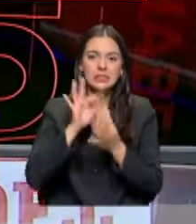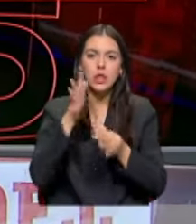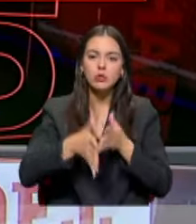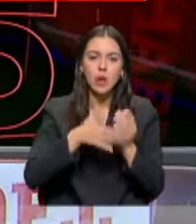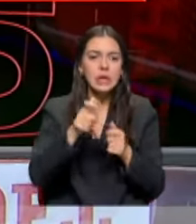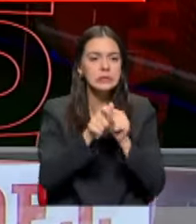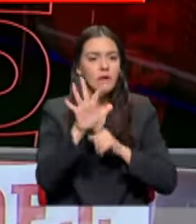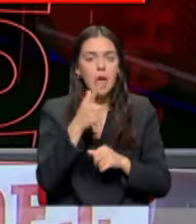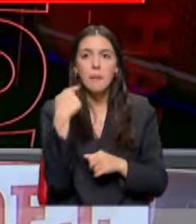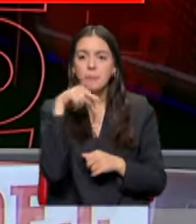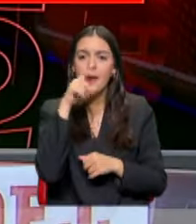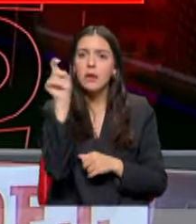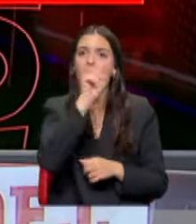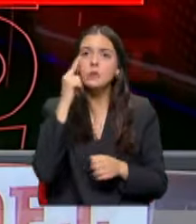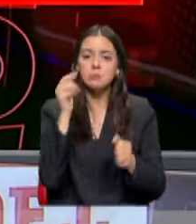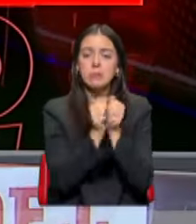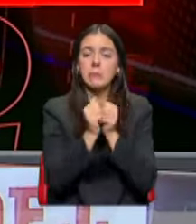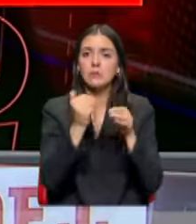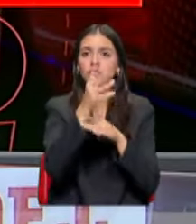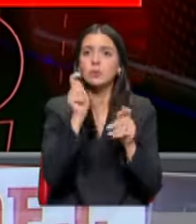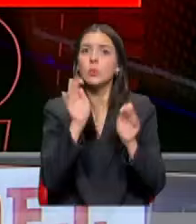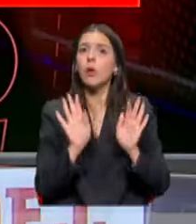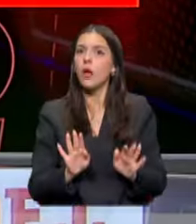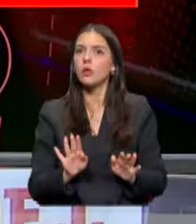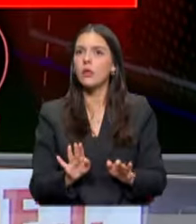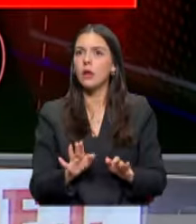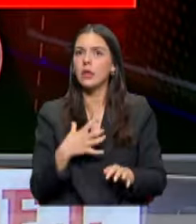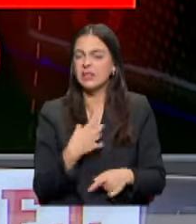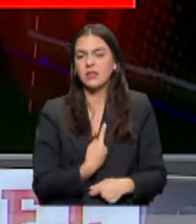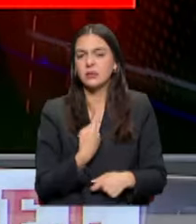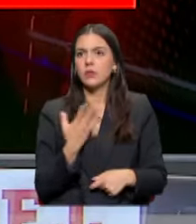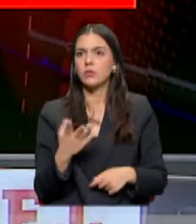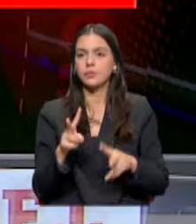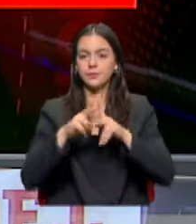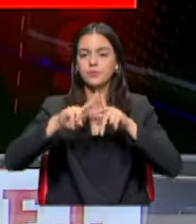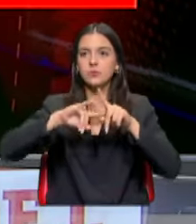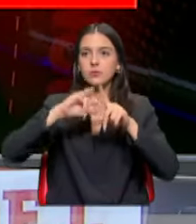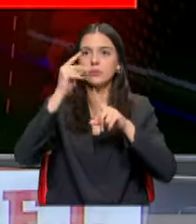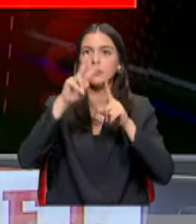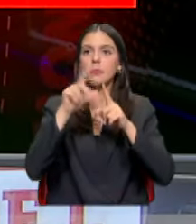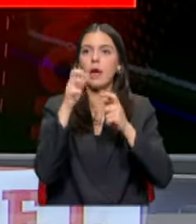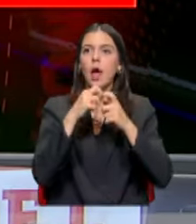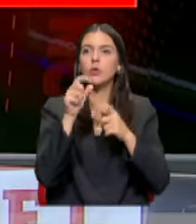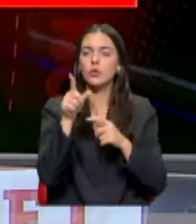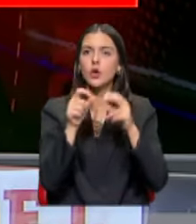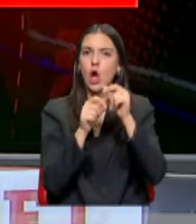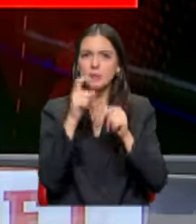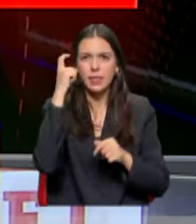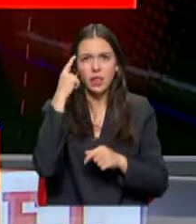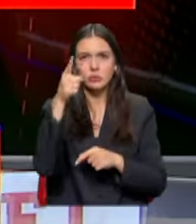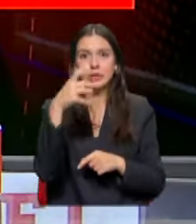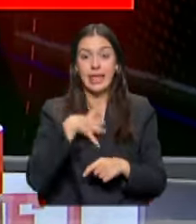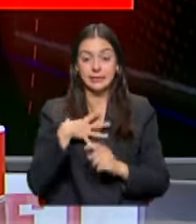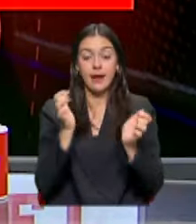bir şekilde ya da biber gazıyla çıkmak zorunda hissediyorlar kendilerini. Mahyunur Özdemir Göktaş. Tanır mısınız?